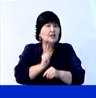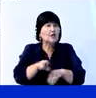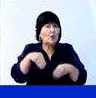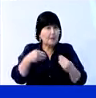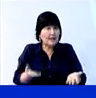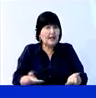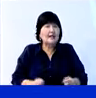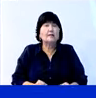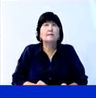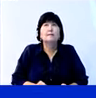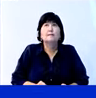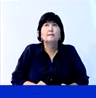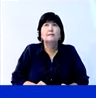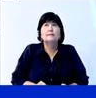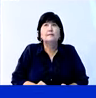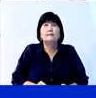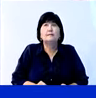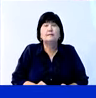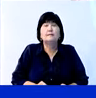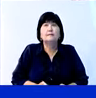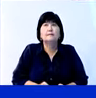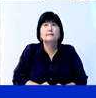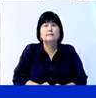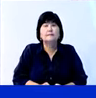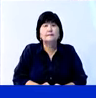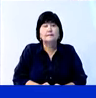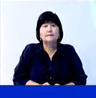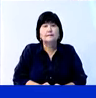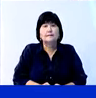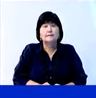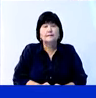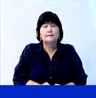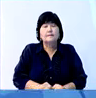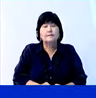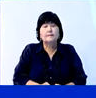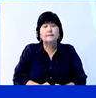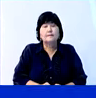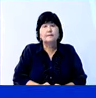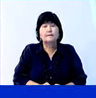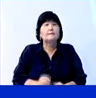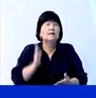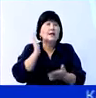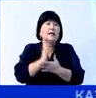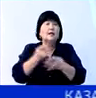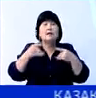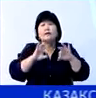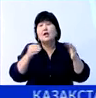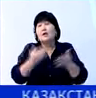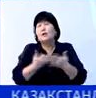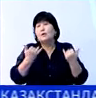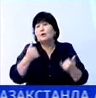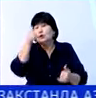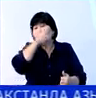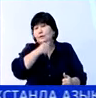берілген. Күлфайрус Тұрмағанбетқызы, Бекболат Әбденов, Қанат Махамбетов, Қызылорда телеарнасы. Тікелей эфирде жаңалықтар. Үстіміздегі